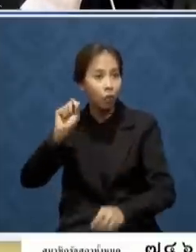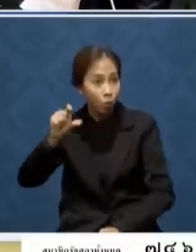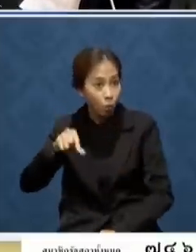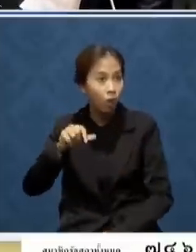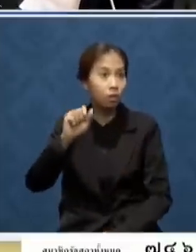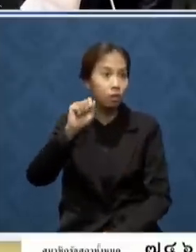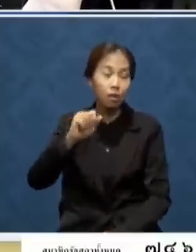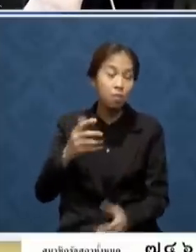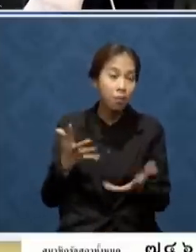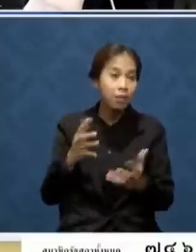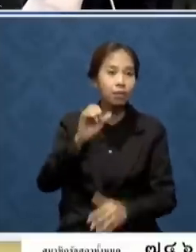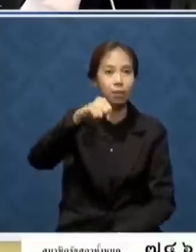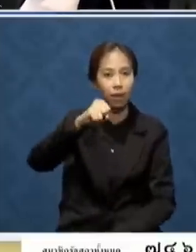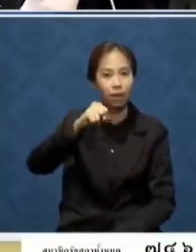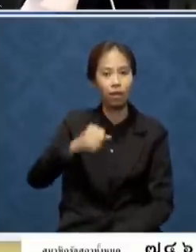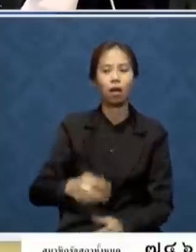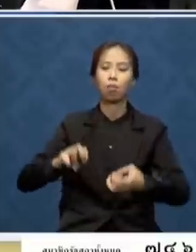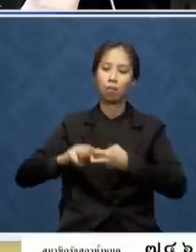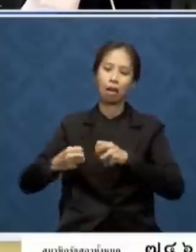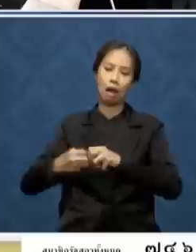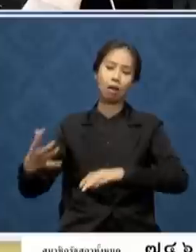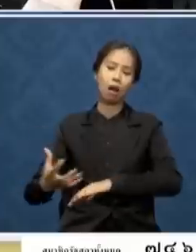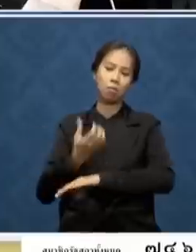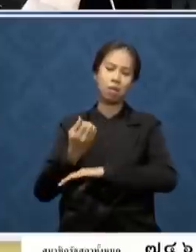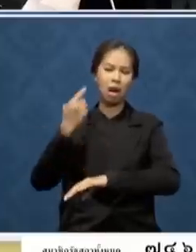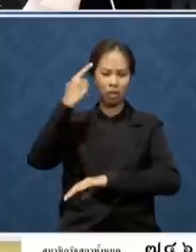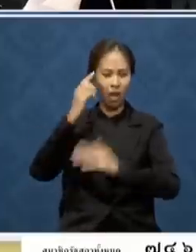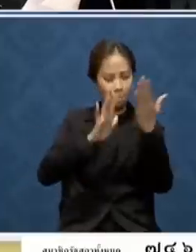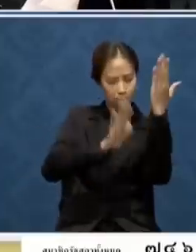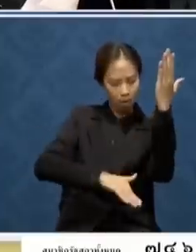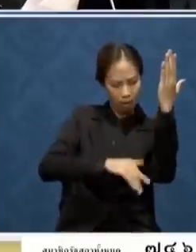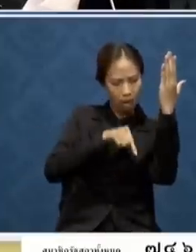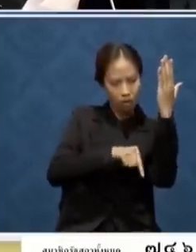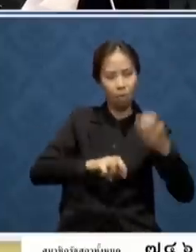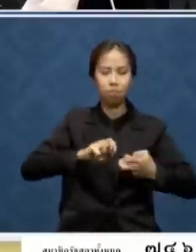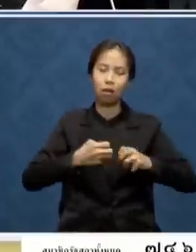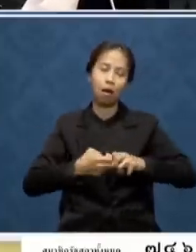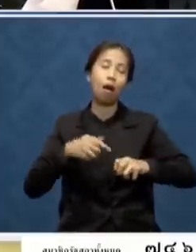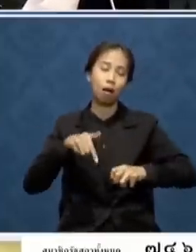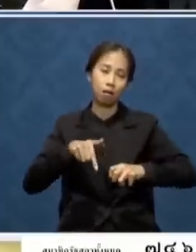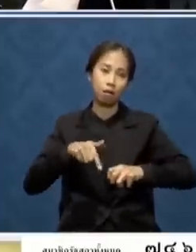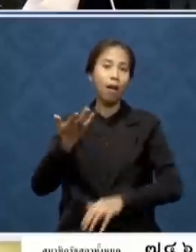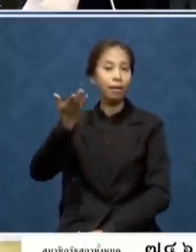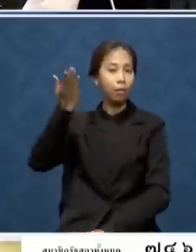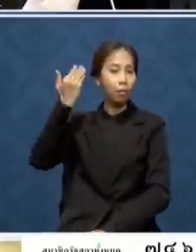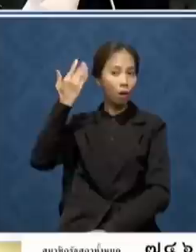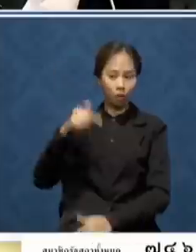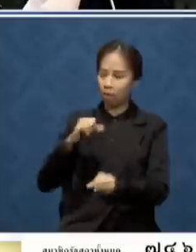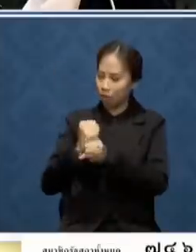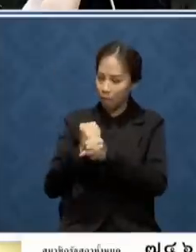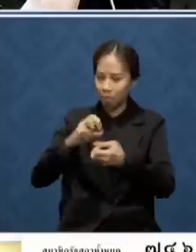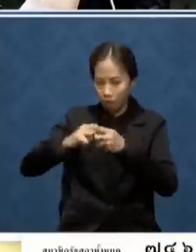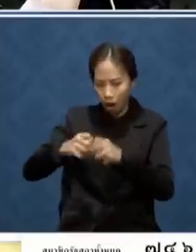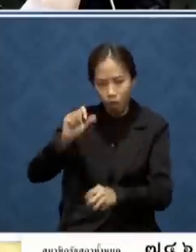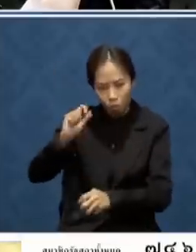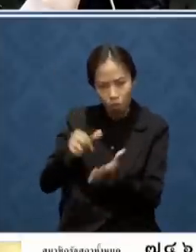คะเรื่องปัญหาความขัดแย้งทางการเมืองความขัดแย้งในชายแดนใต้ที่เคยเป็นปัญหาเอ่อเคยเป็นนโยบายเร่งด่วนของทุกๆรัฐบาลที่ผ่าน